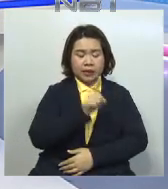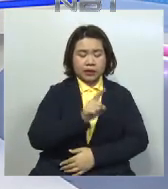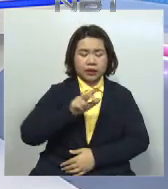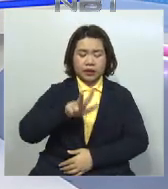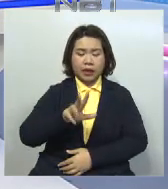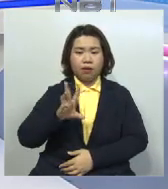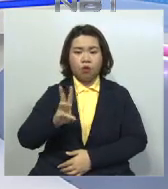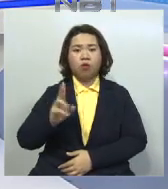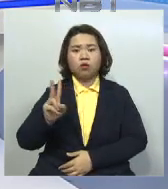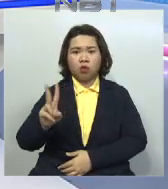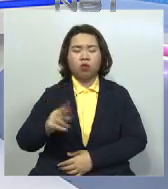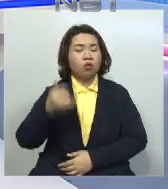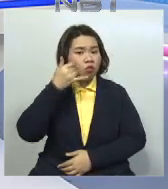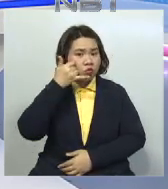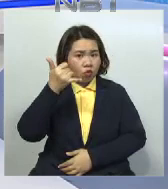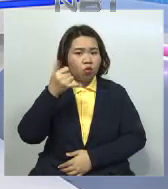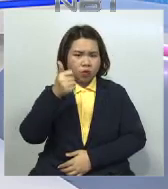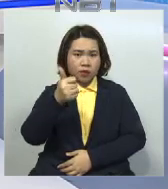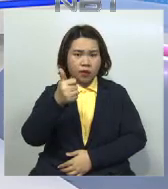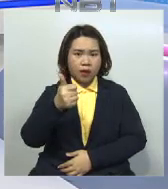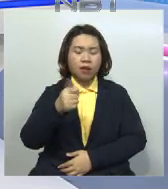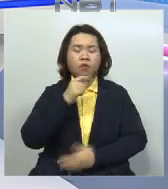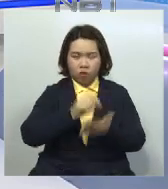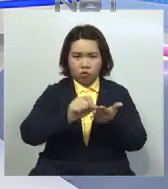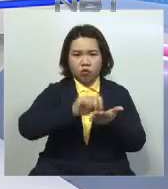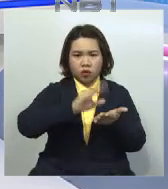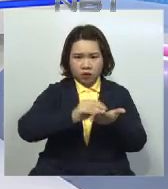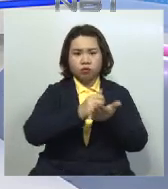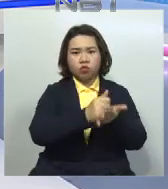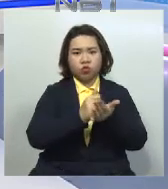1362อันนี้เขามีการเปิดเป็นสายด่วนออกมาก็ช่วยกันจดกันไว้เราช่วยกันได้นะคะ